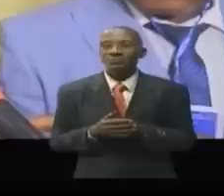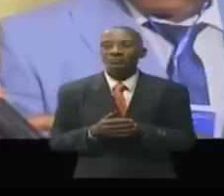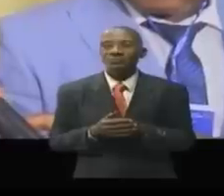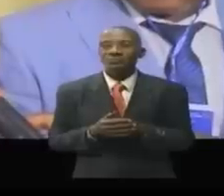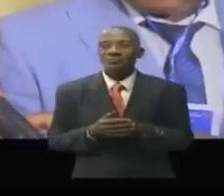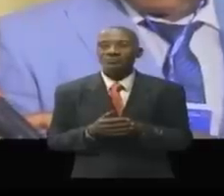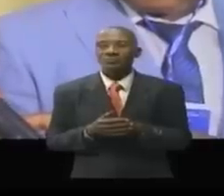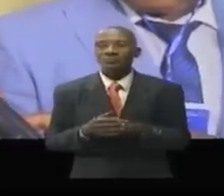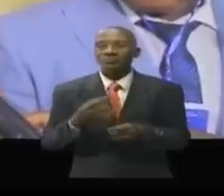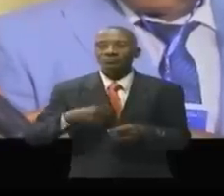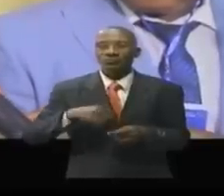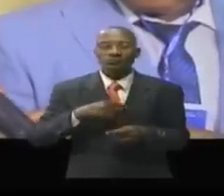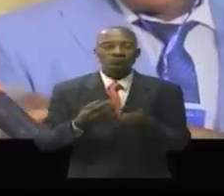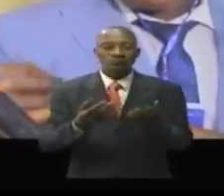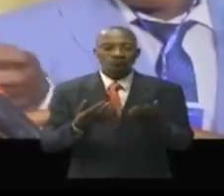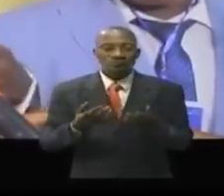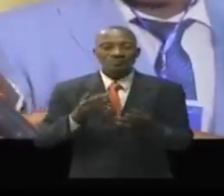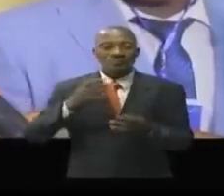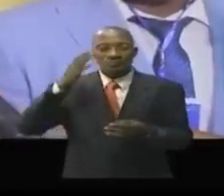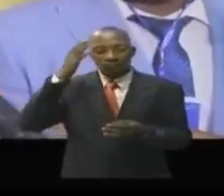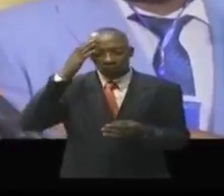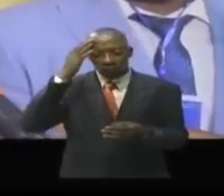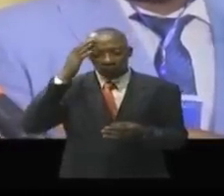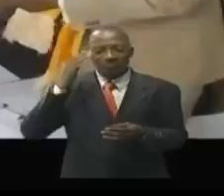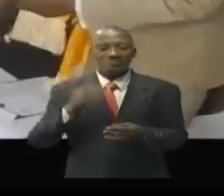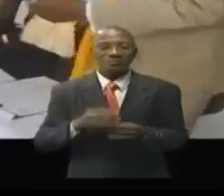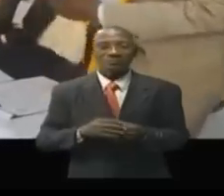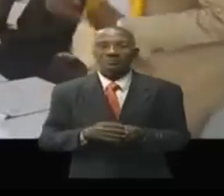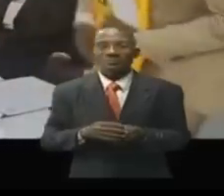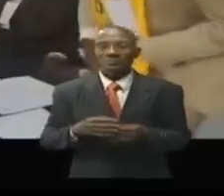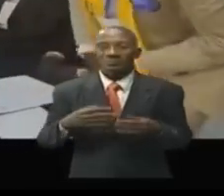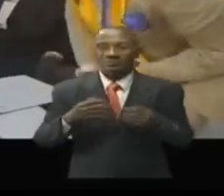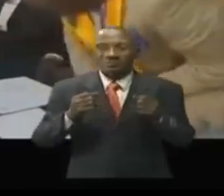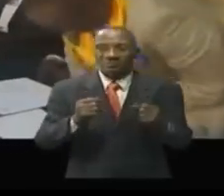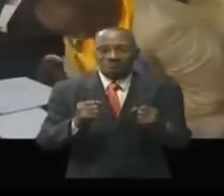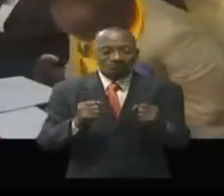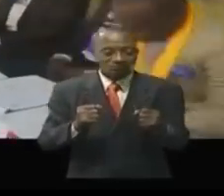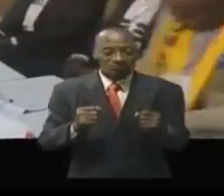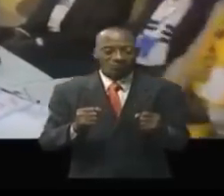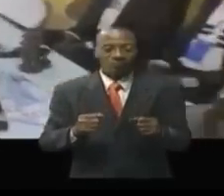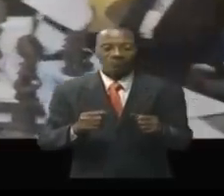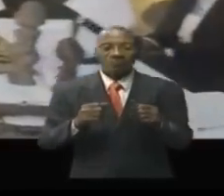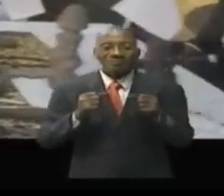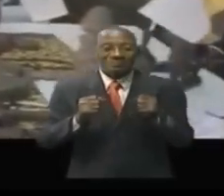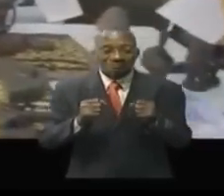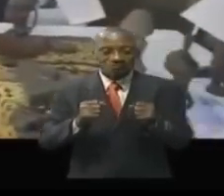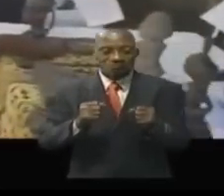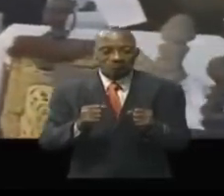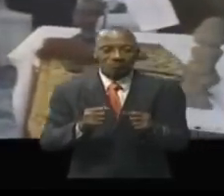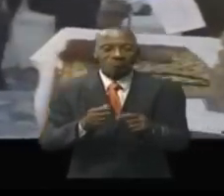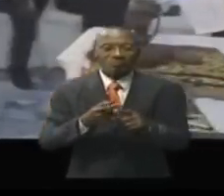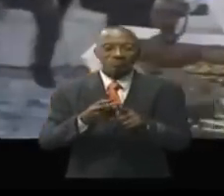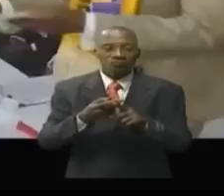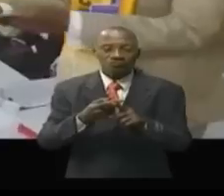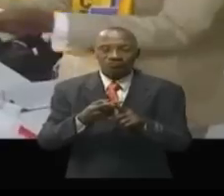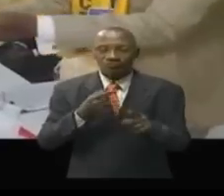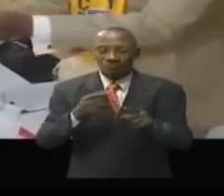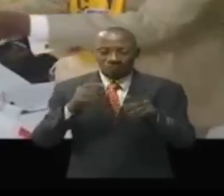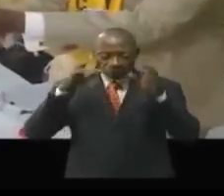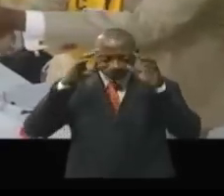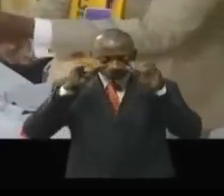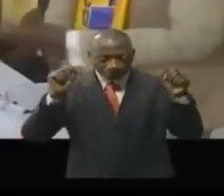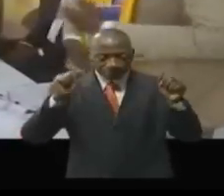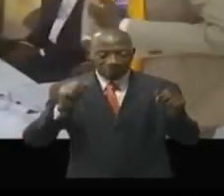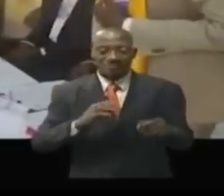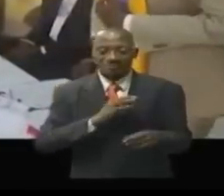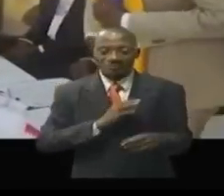nous devons nous faire connaître. Les experts dont le pays a grandement besoin, c'est au sein de cette structure qu'on peut